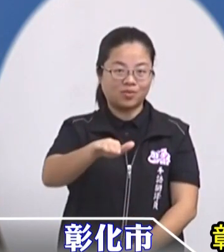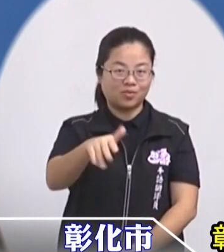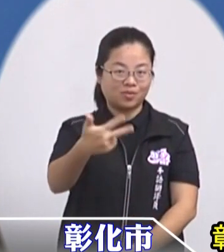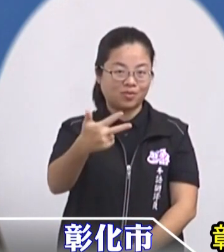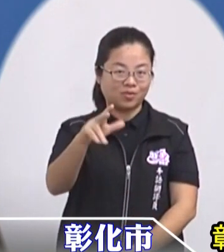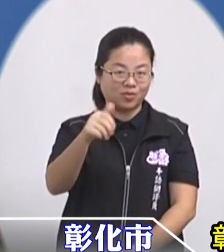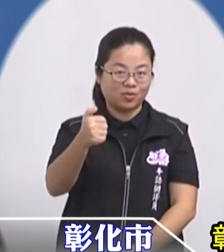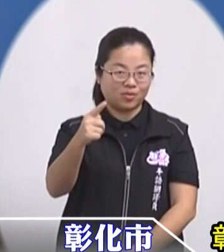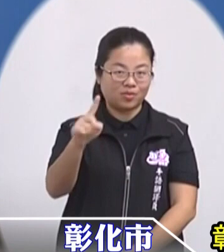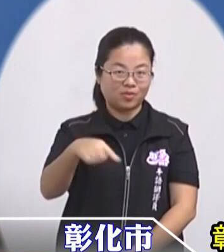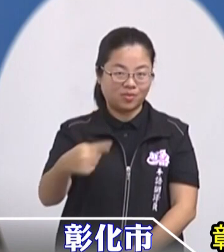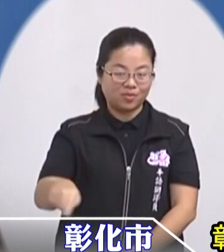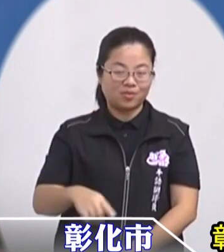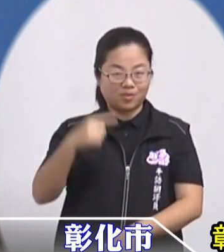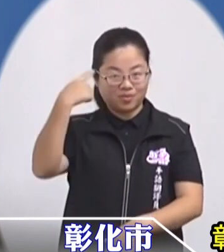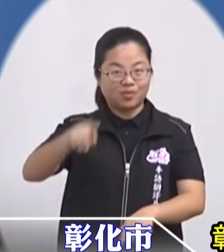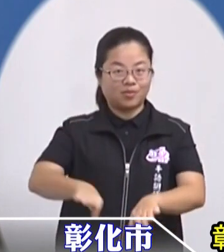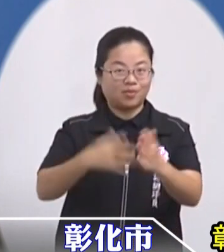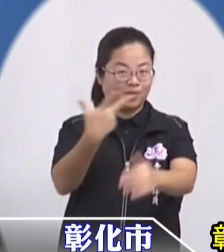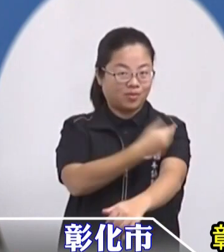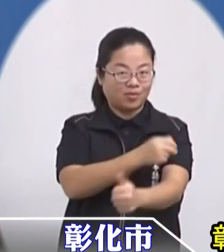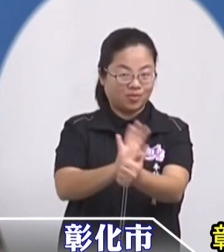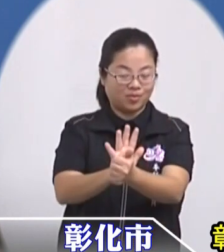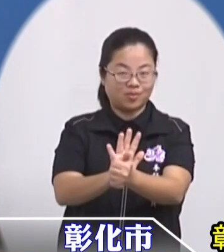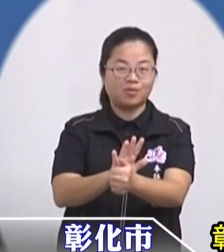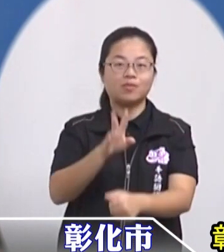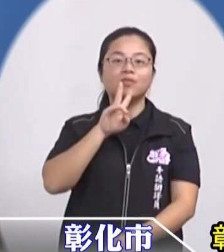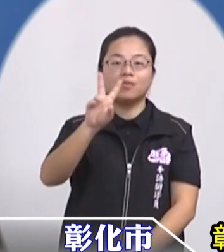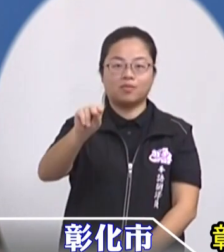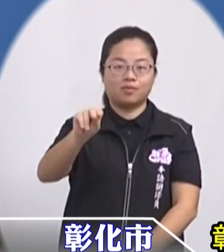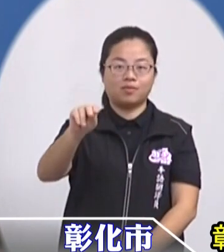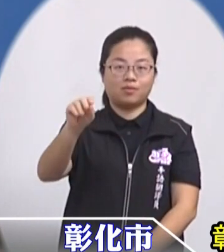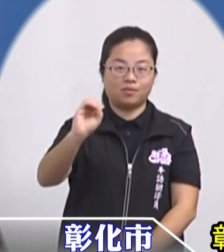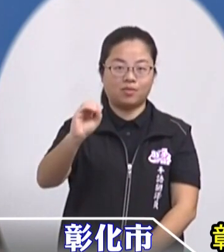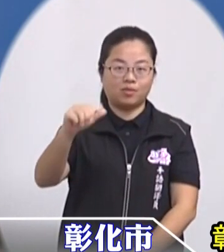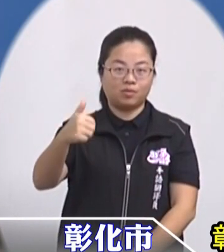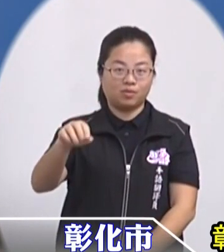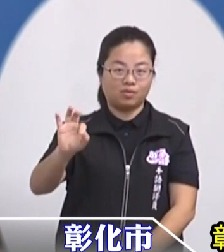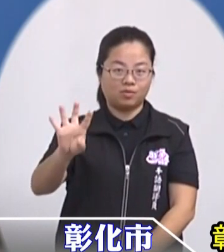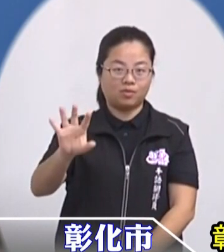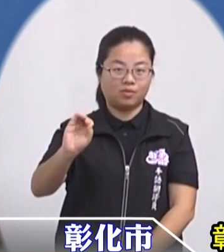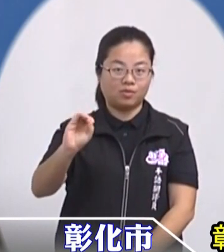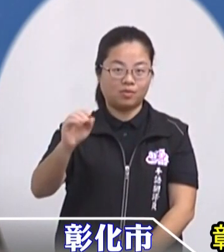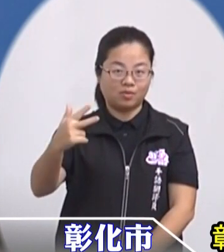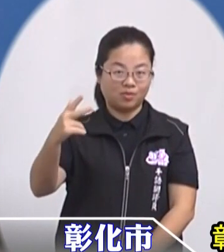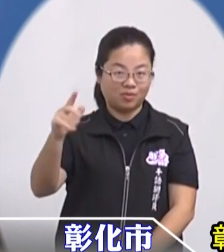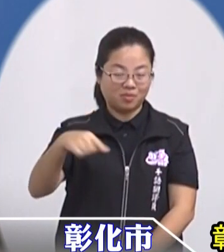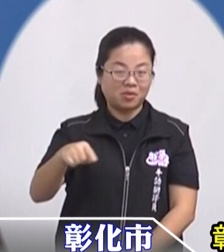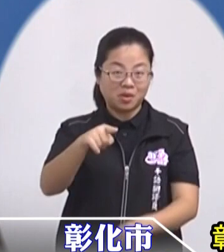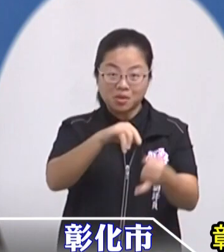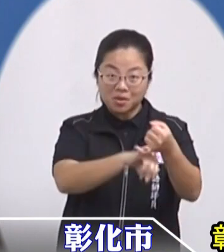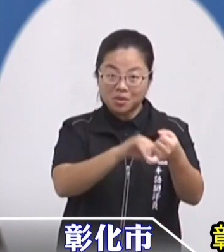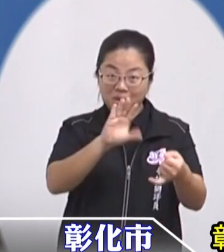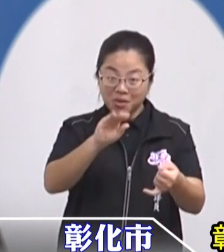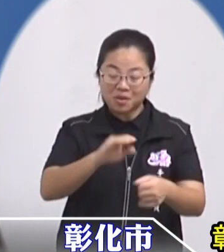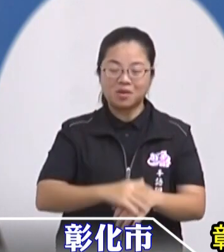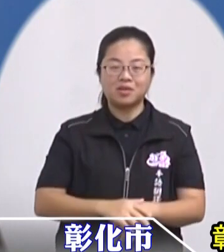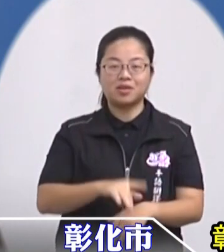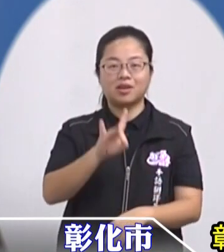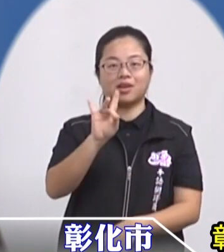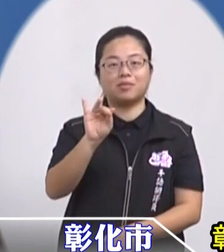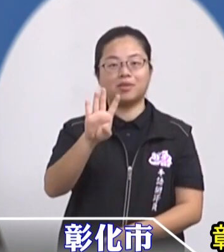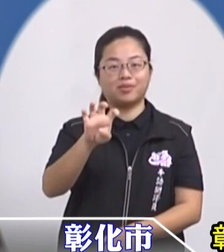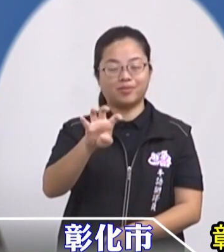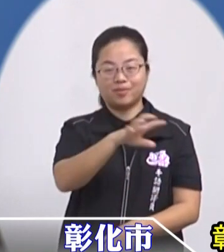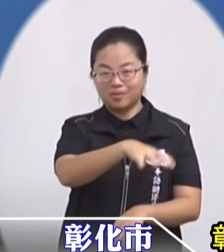39,751人。那我们明天开打的人数是20,507人，你预约到了没？哈，来144个